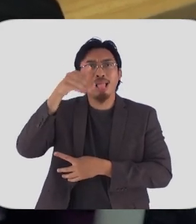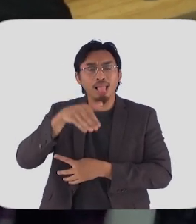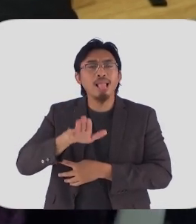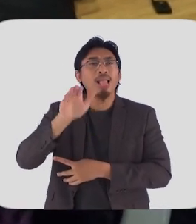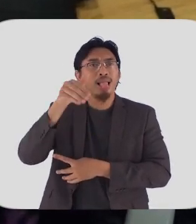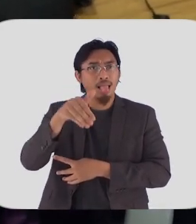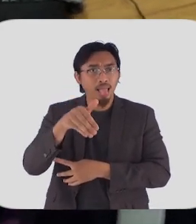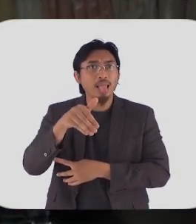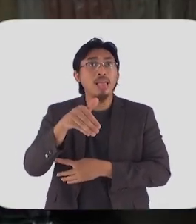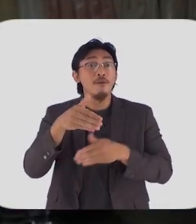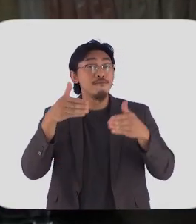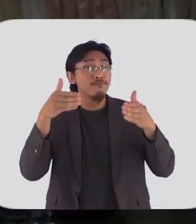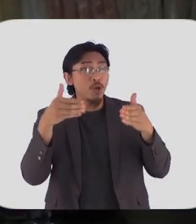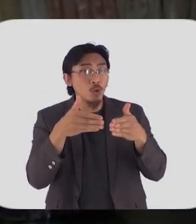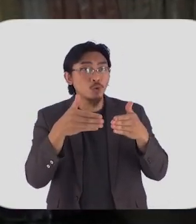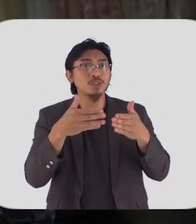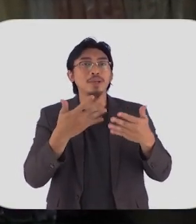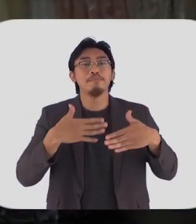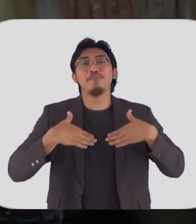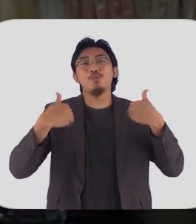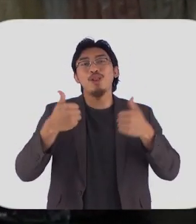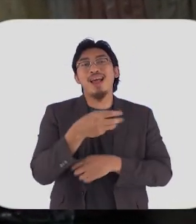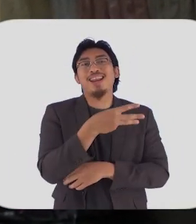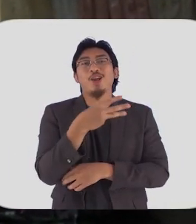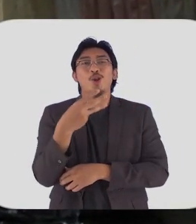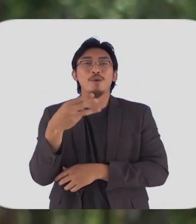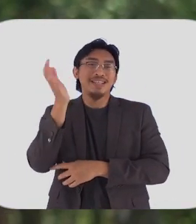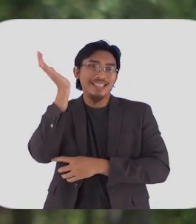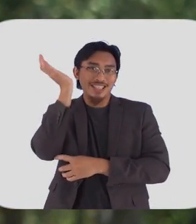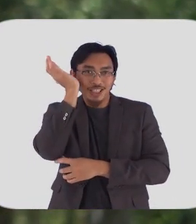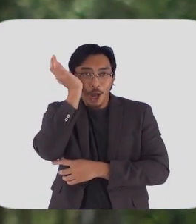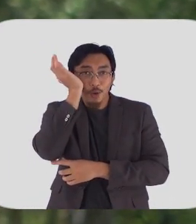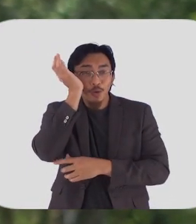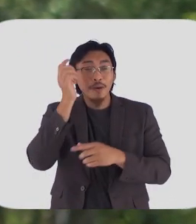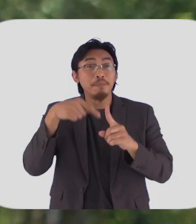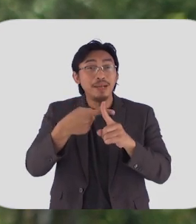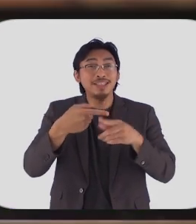situasi perekonomian yang kerap berubah. Dengan